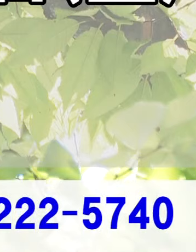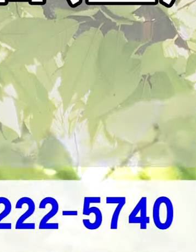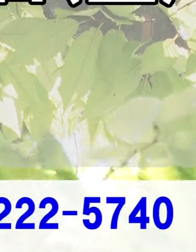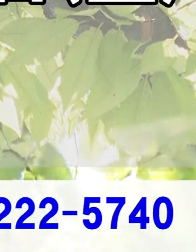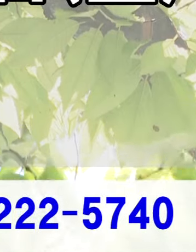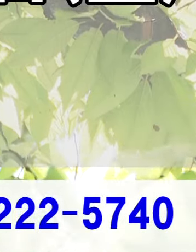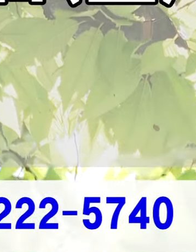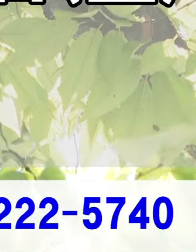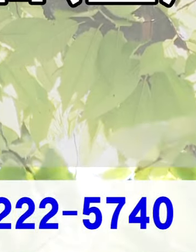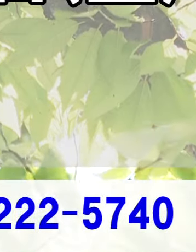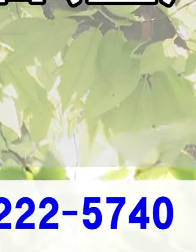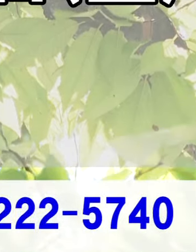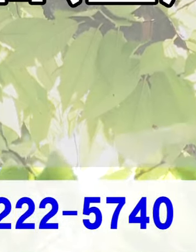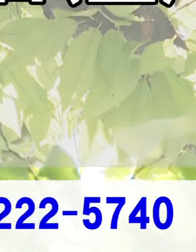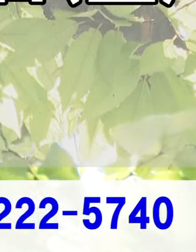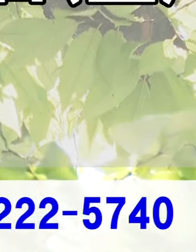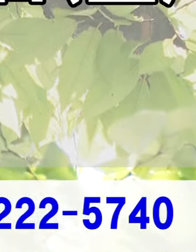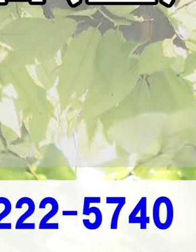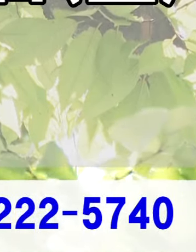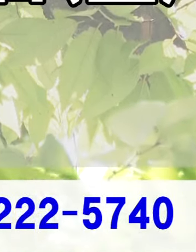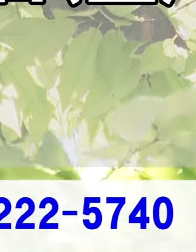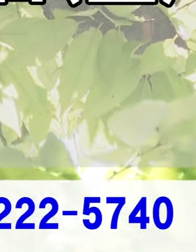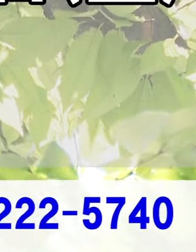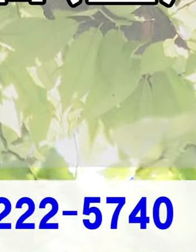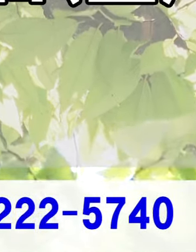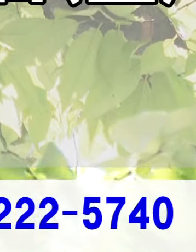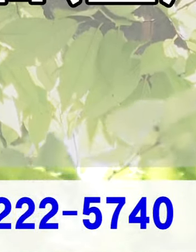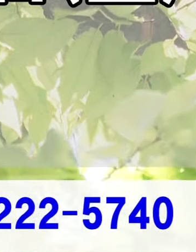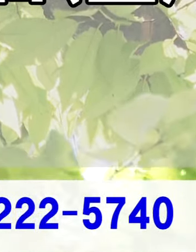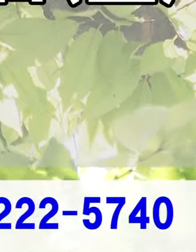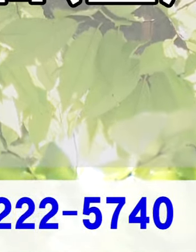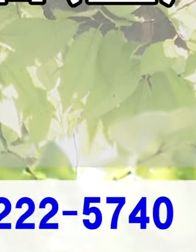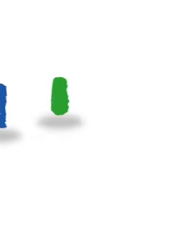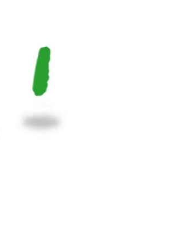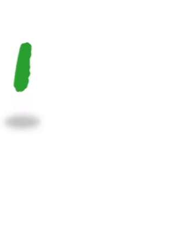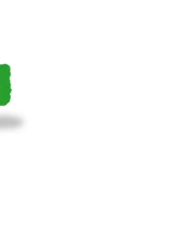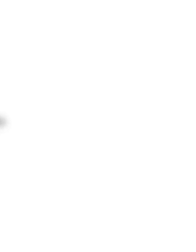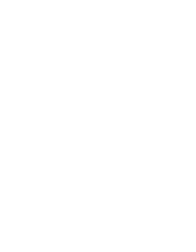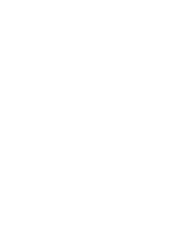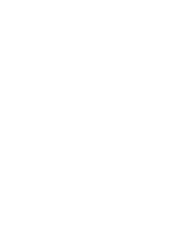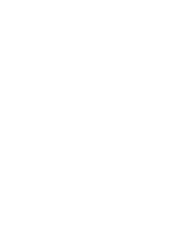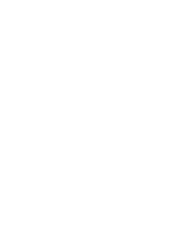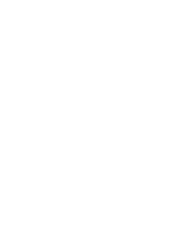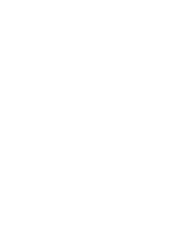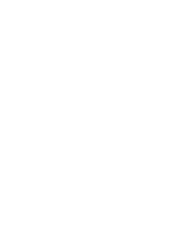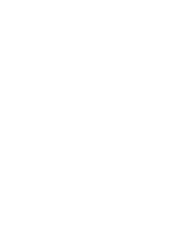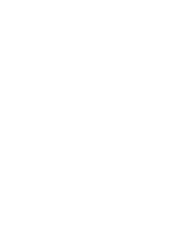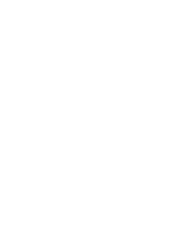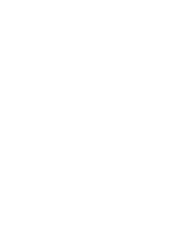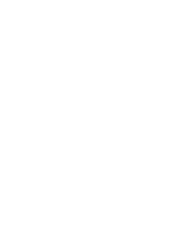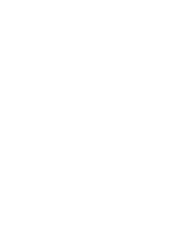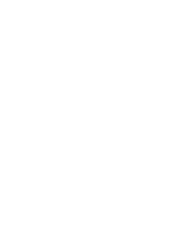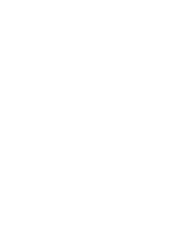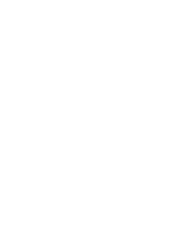暮らしの博物館まで。 いいね金沢。